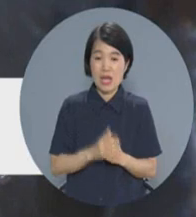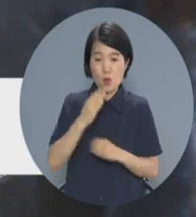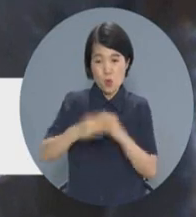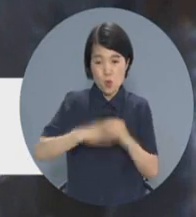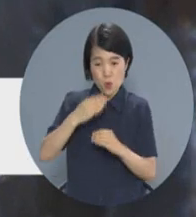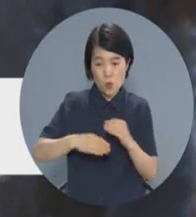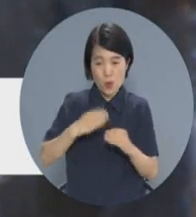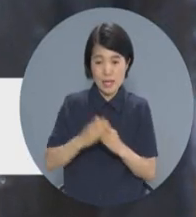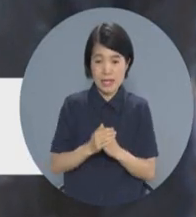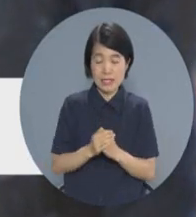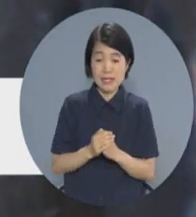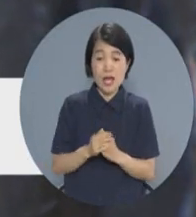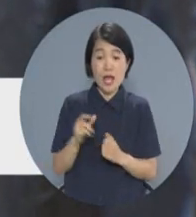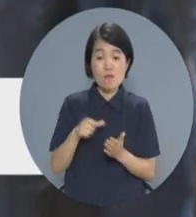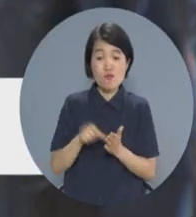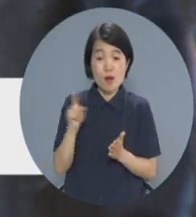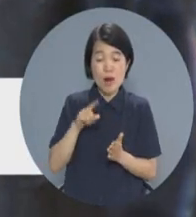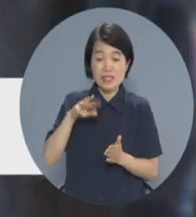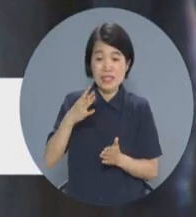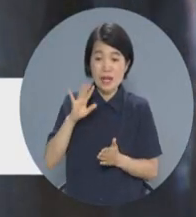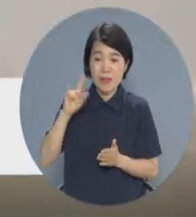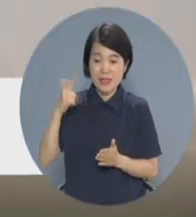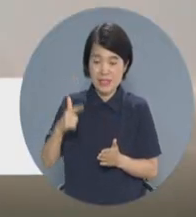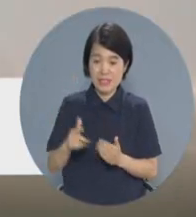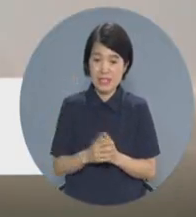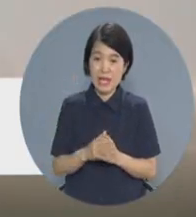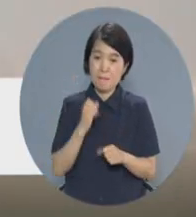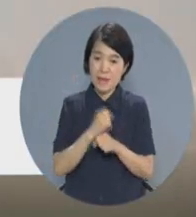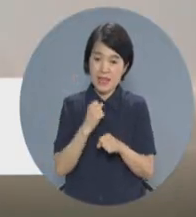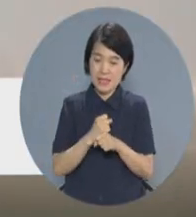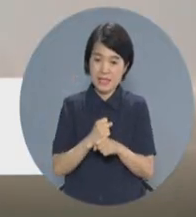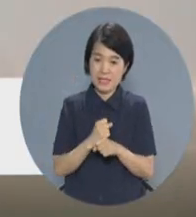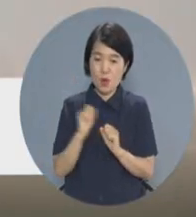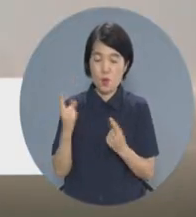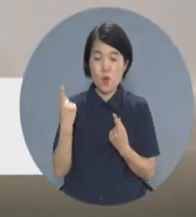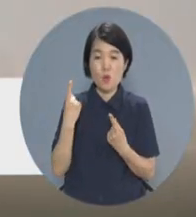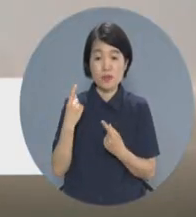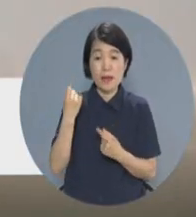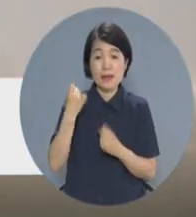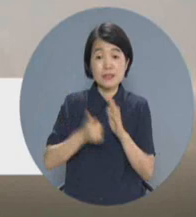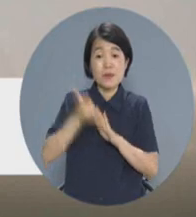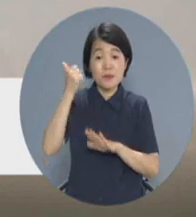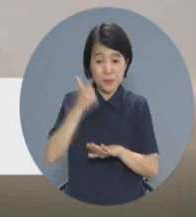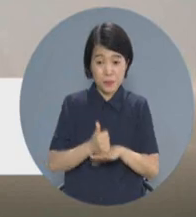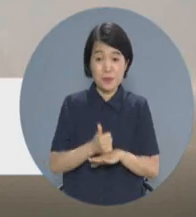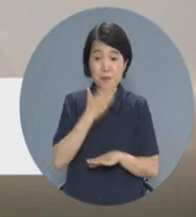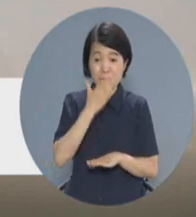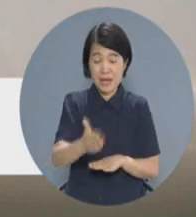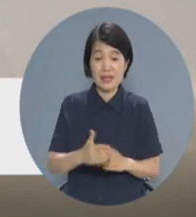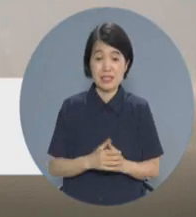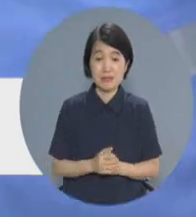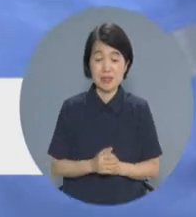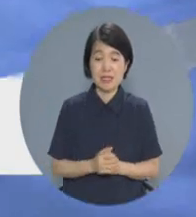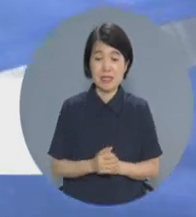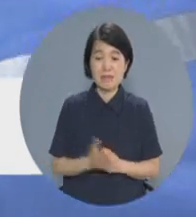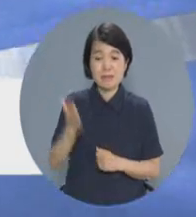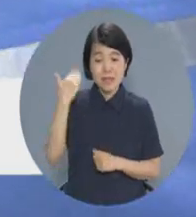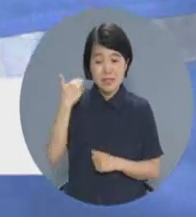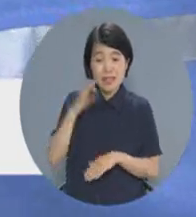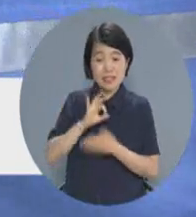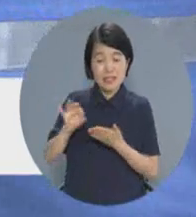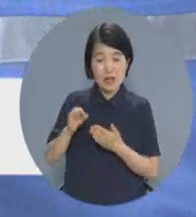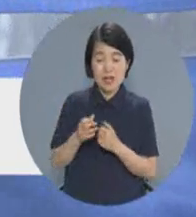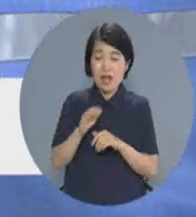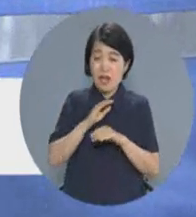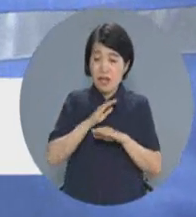포장하는 체결 용도품인 스틸밴드의 성형 장치의 공동 개발에 성공했습니다. 기존 스틸밴드는 해체